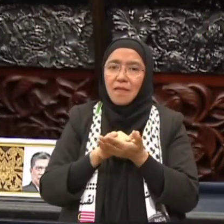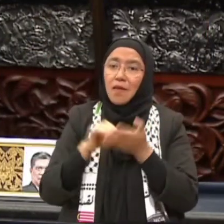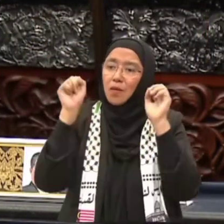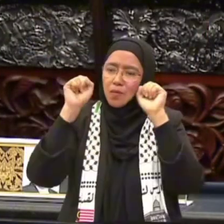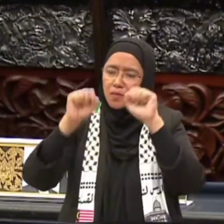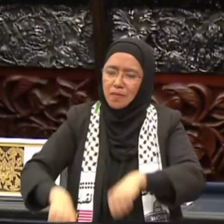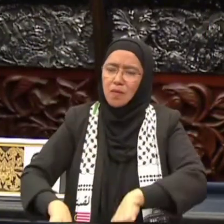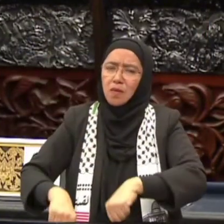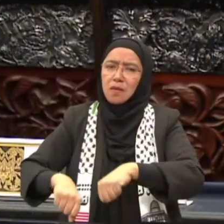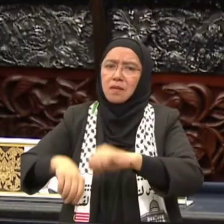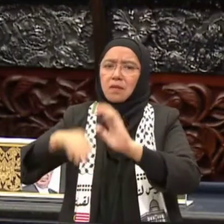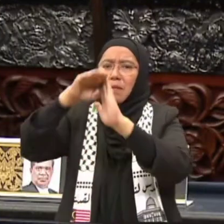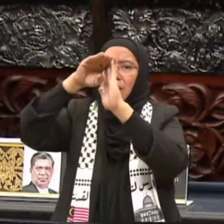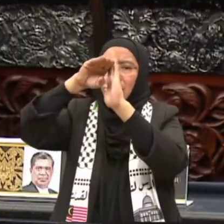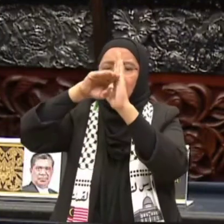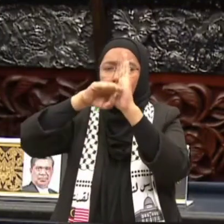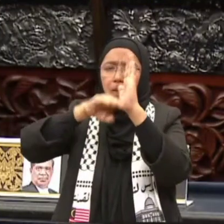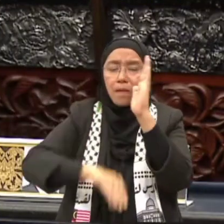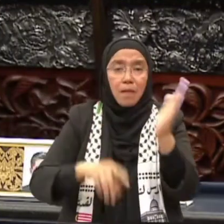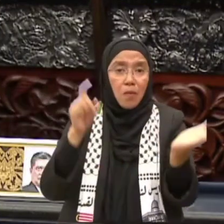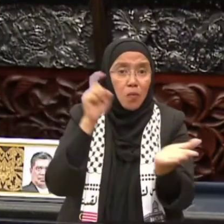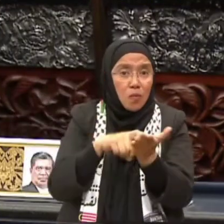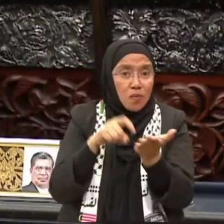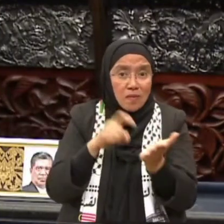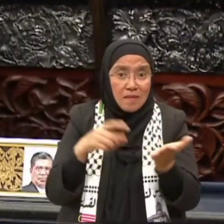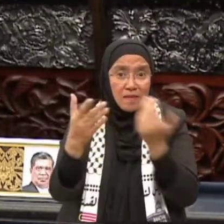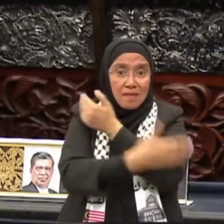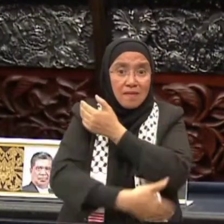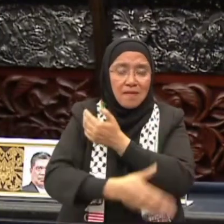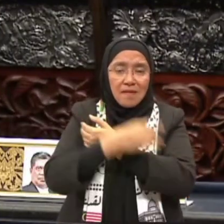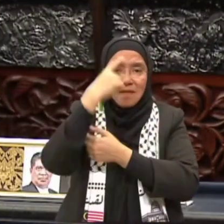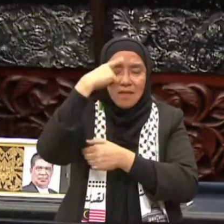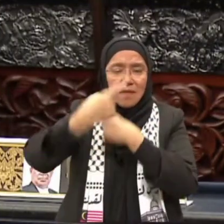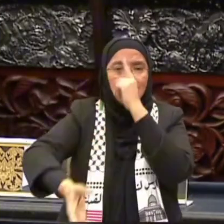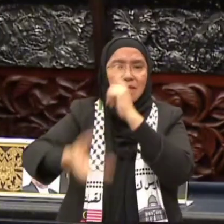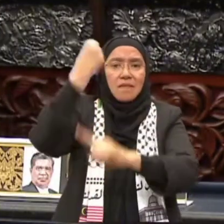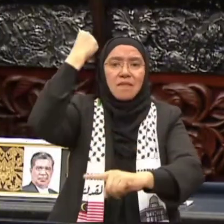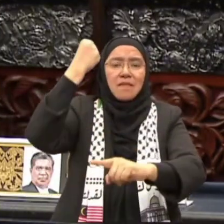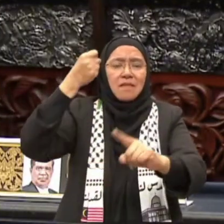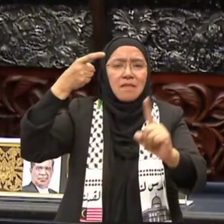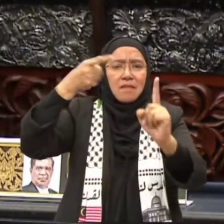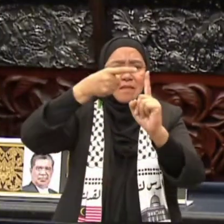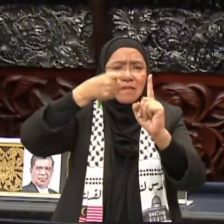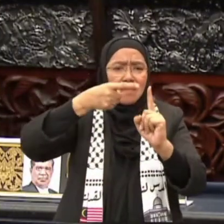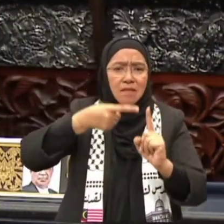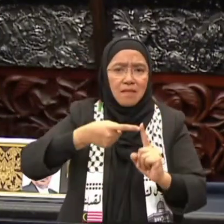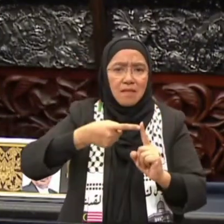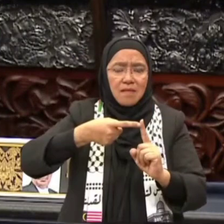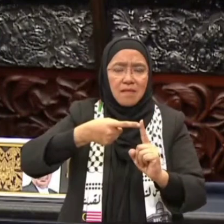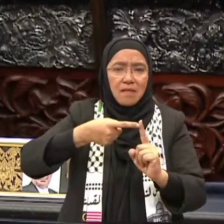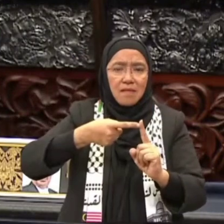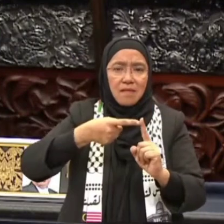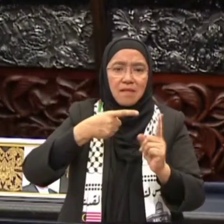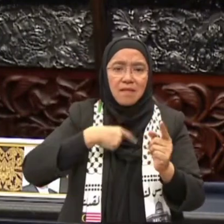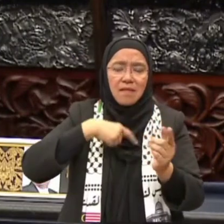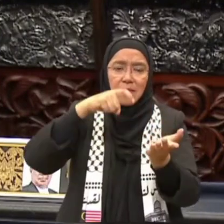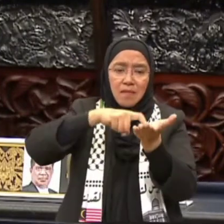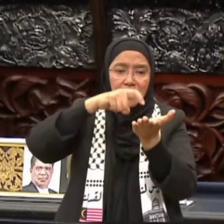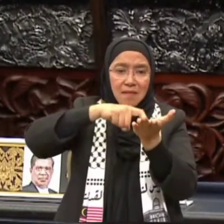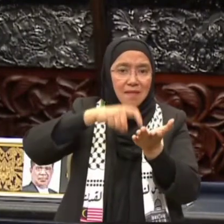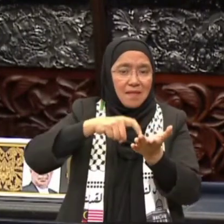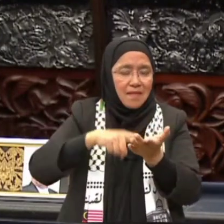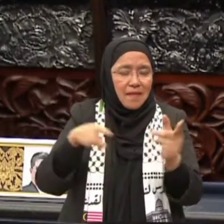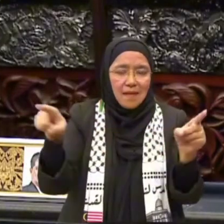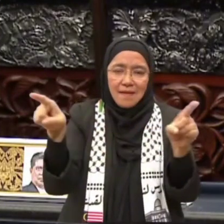mengurangkan hutang negara untuk mencapai sasaran-sasaran pengurangan hutang seperti yang telah digariskan di dalam